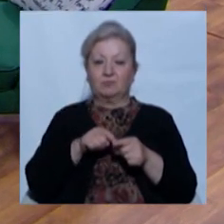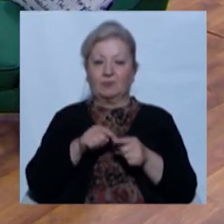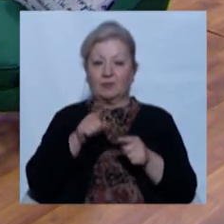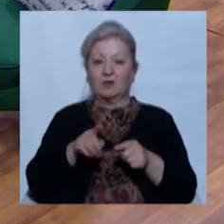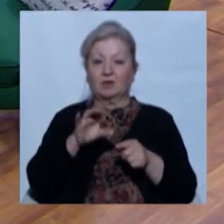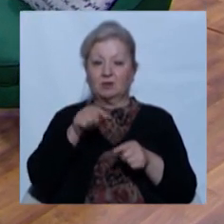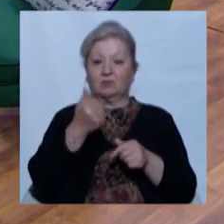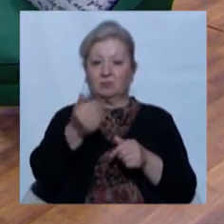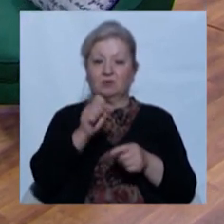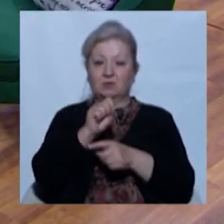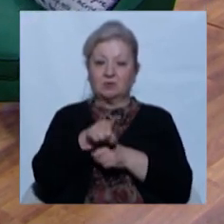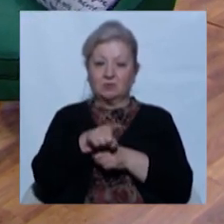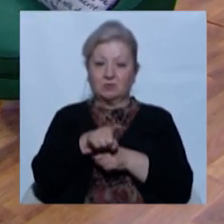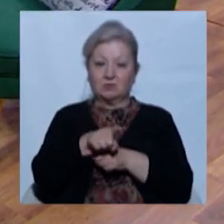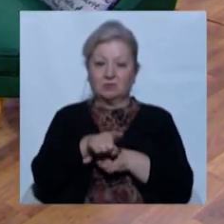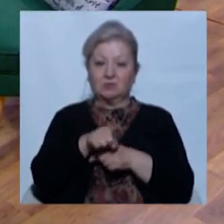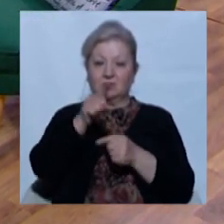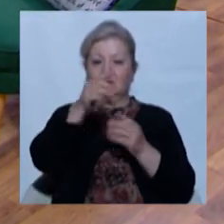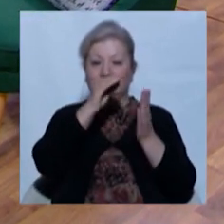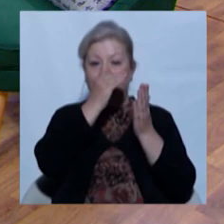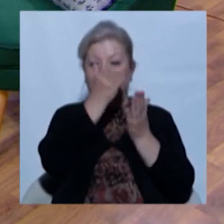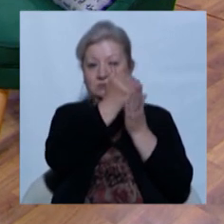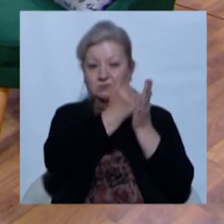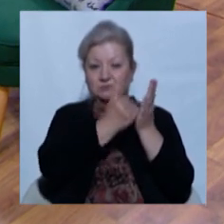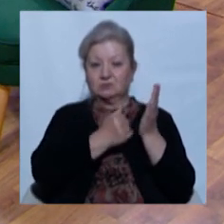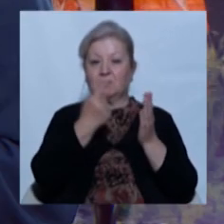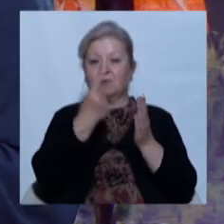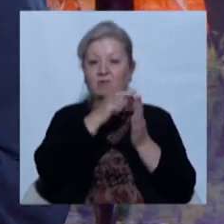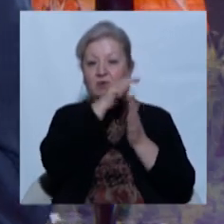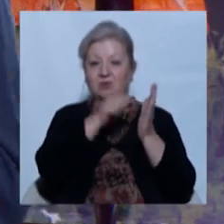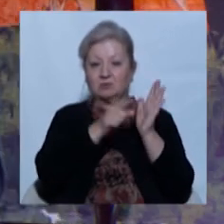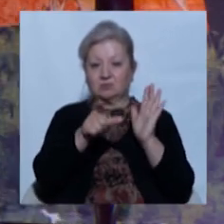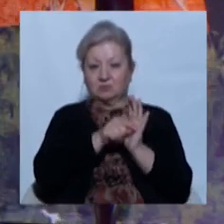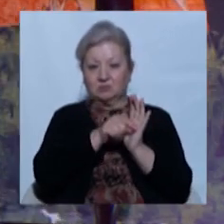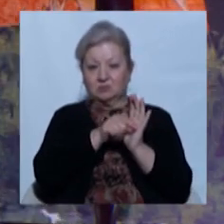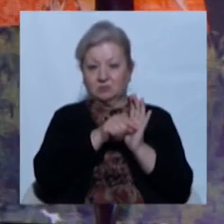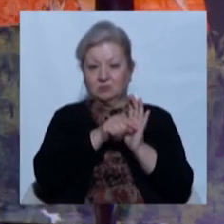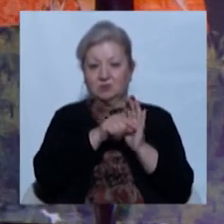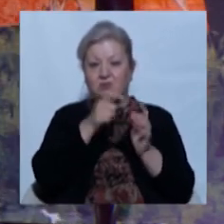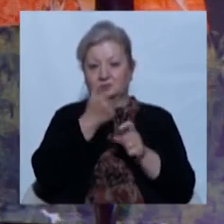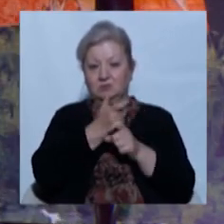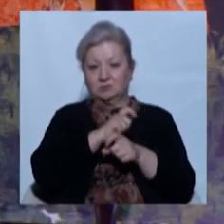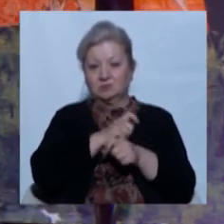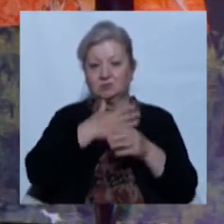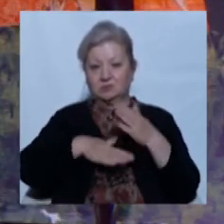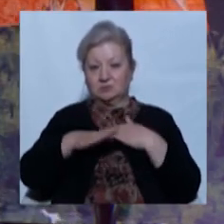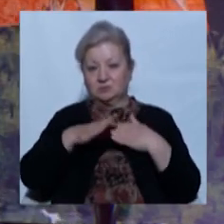თქვენ დავალებებს, რა თქმა უნდა, მცხრილთან და პირველ კითხვასთან ერთად, მე დიდი სიამოვნებით